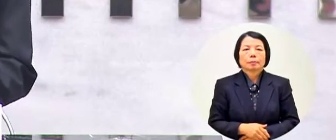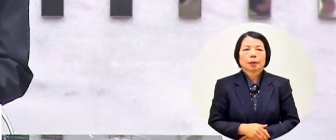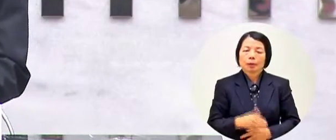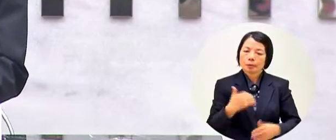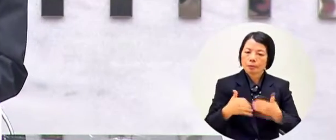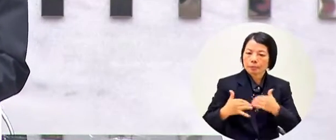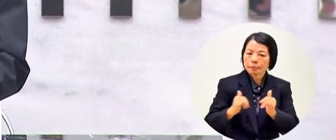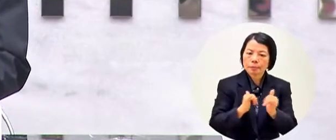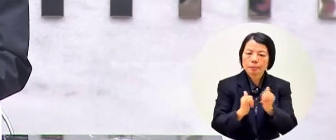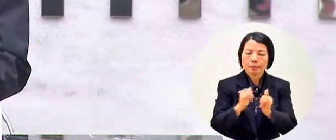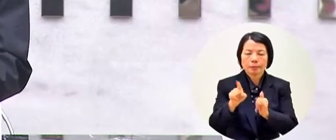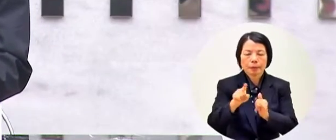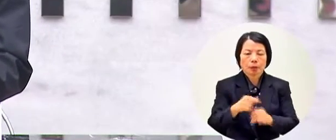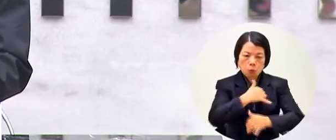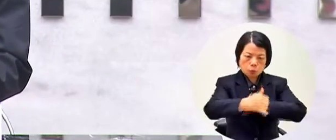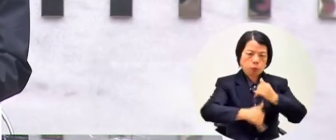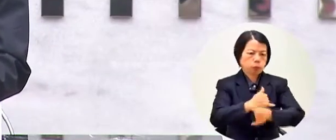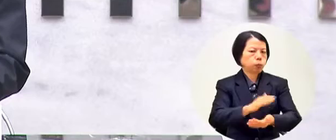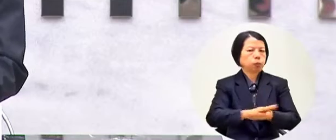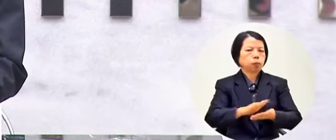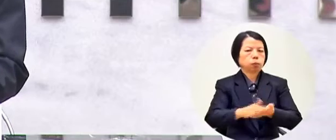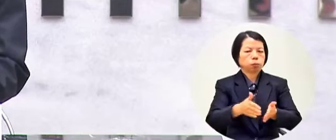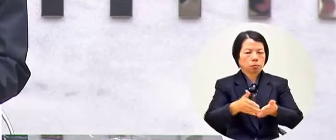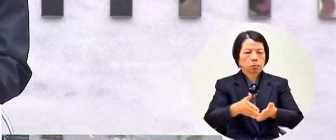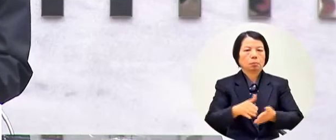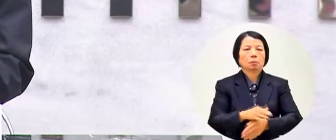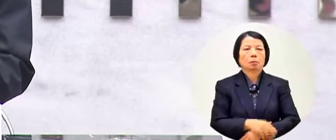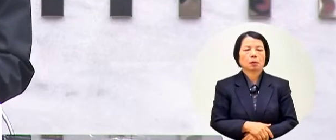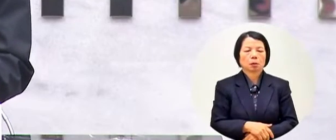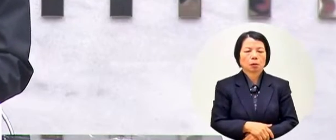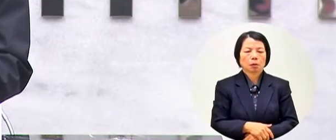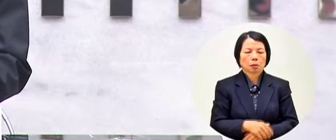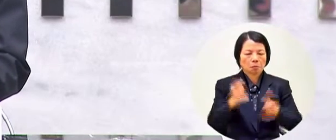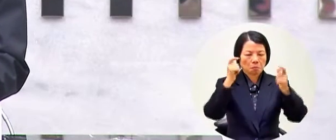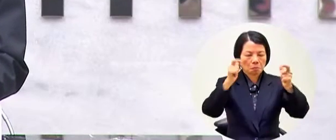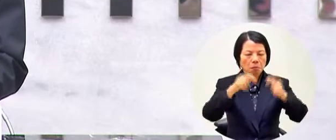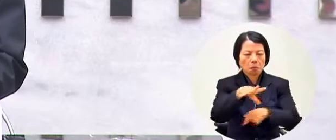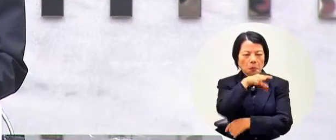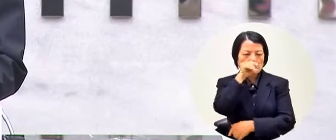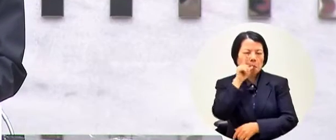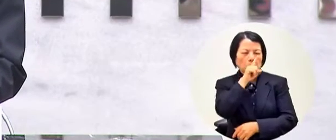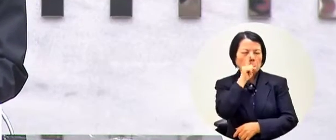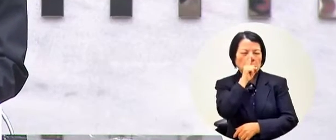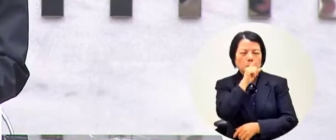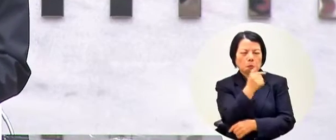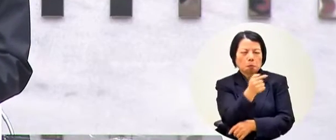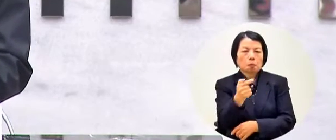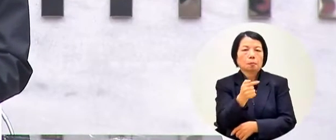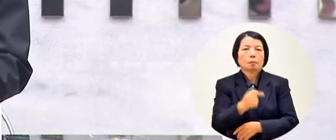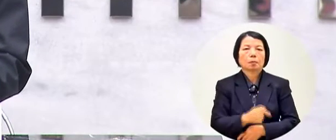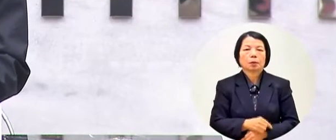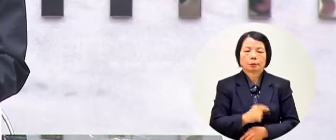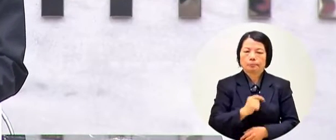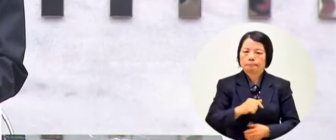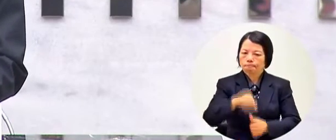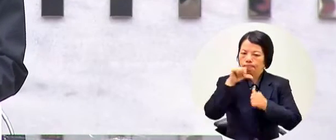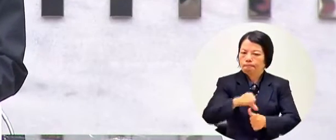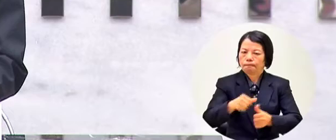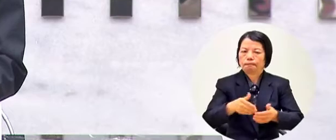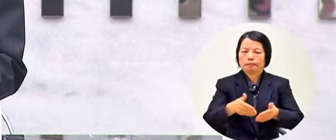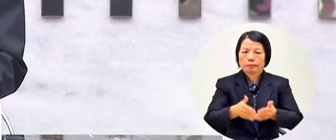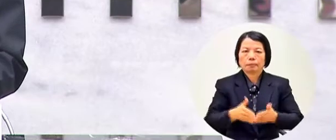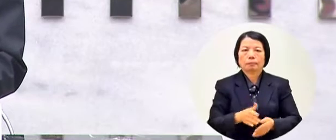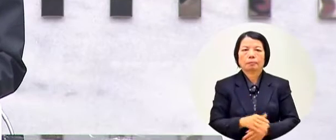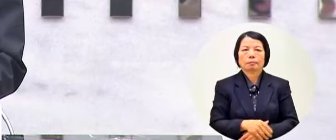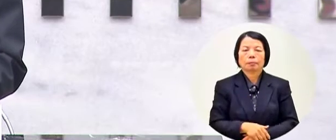先要解决生活环境的问题。高雄的空气污染严重，所以因此要出重拳才能够整